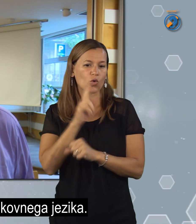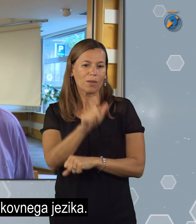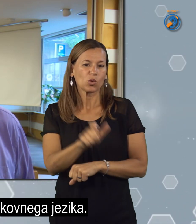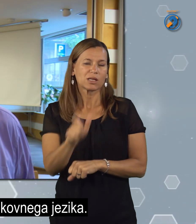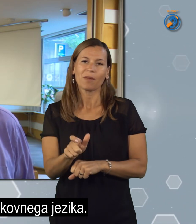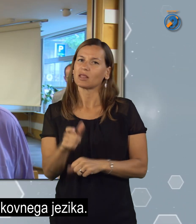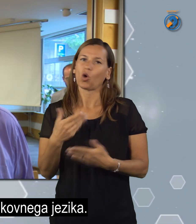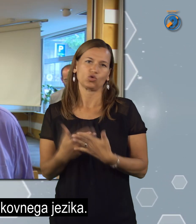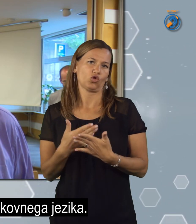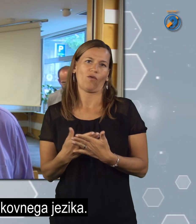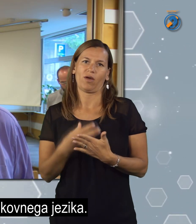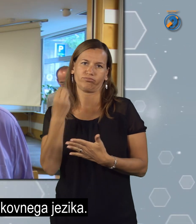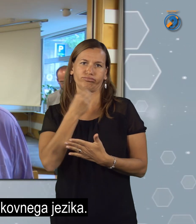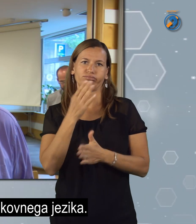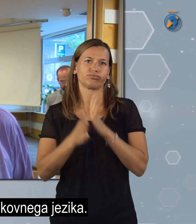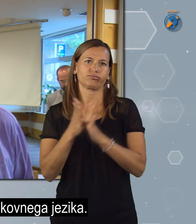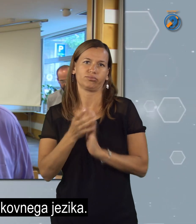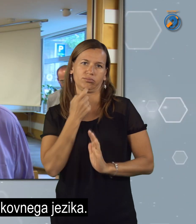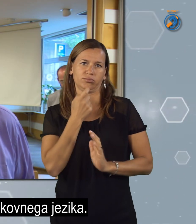enimi osnovami znakovnega jezika.